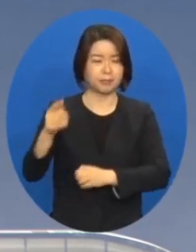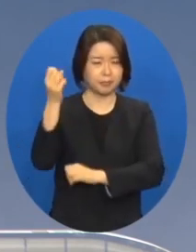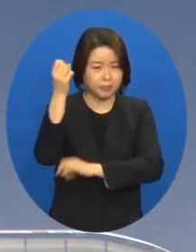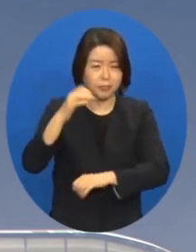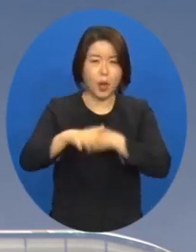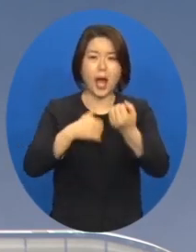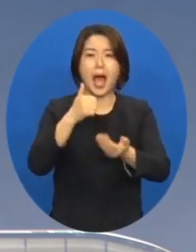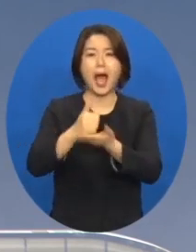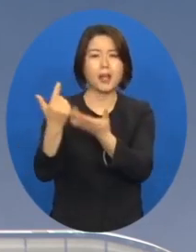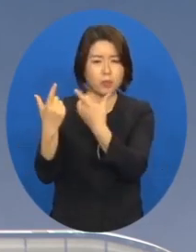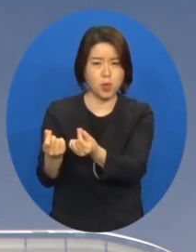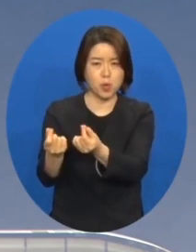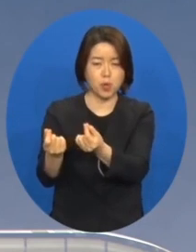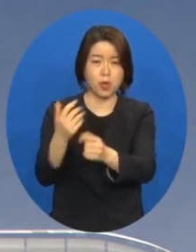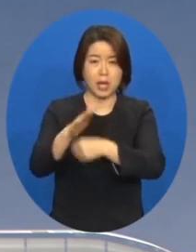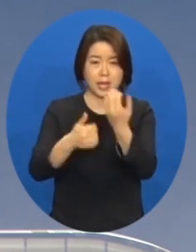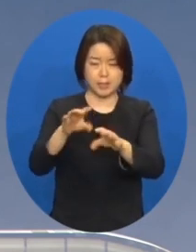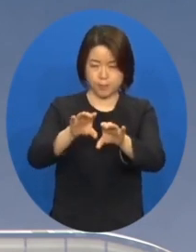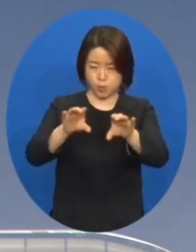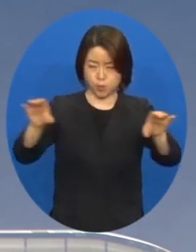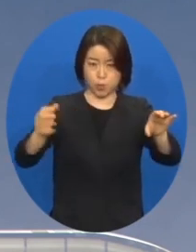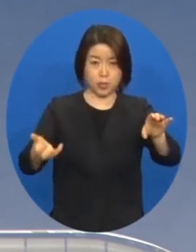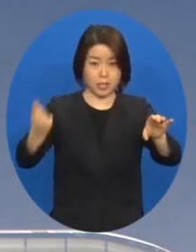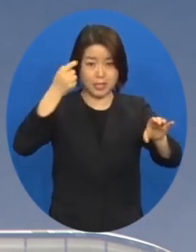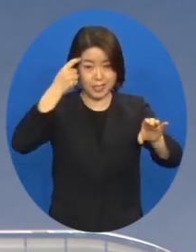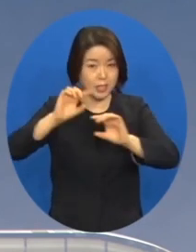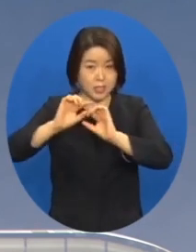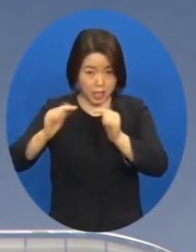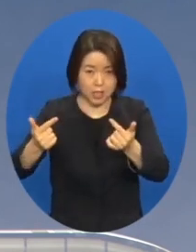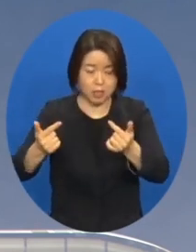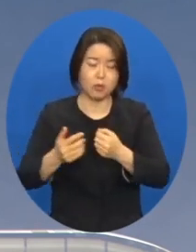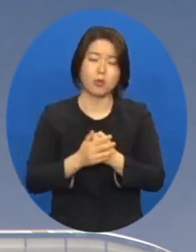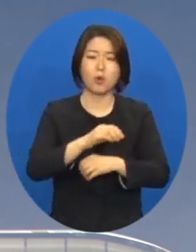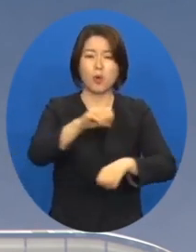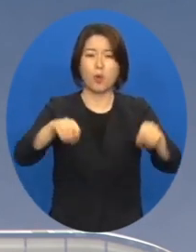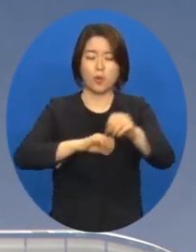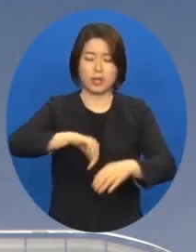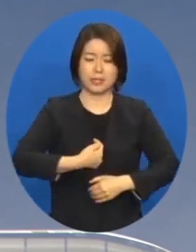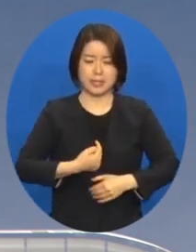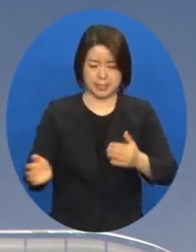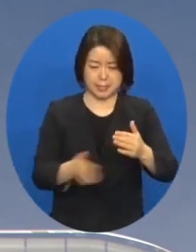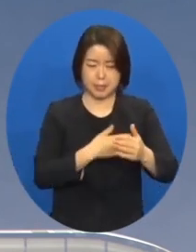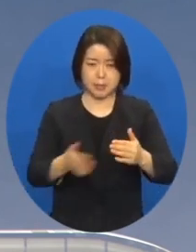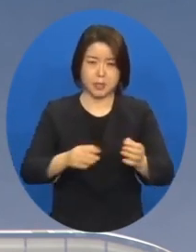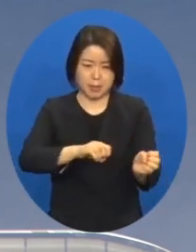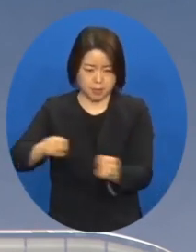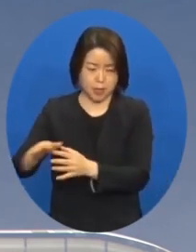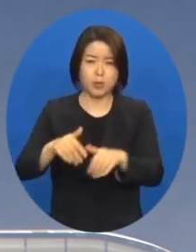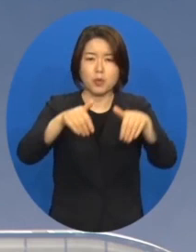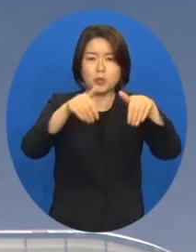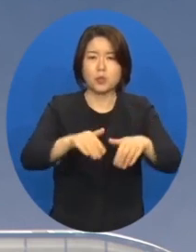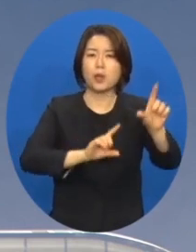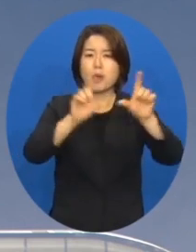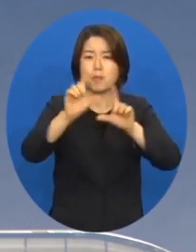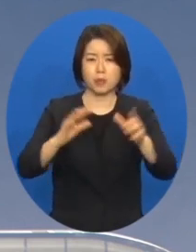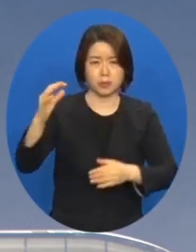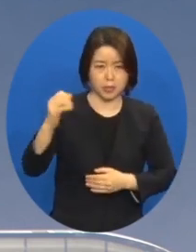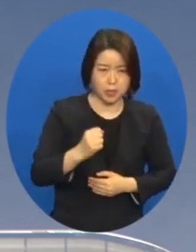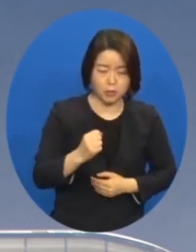본체시나 하나님과 동등됨을 취할 것으로 여기지 아니하시고 오히려 자기를 비워 종의 형체를